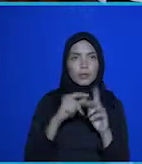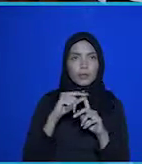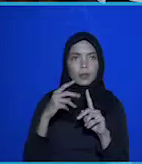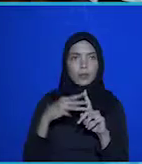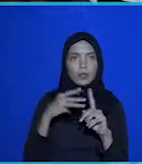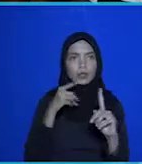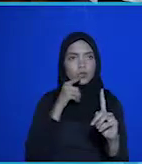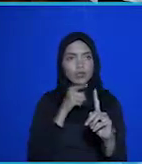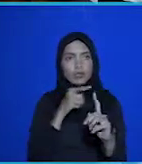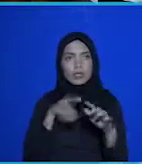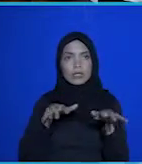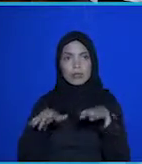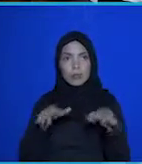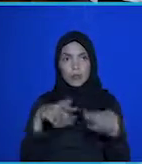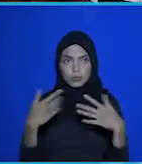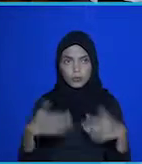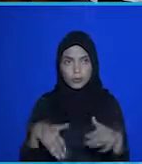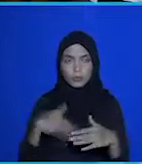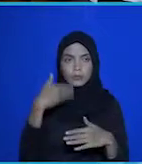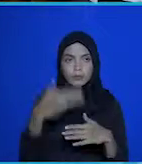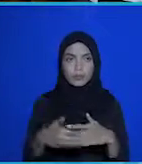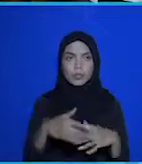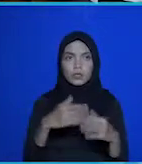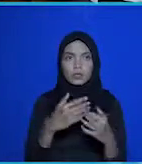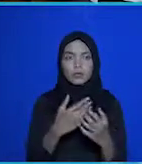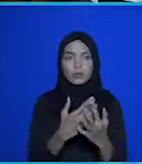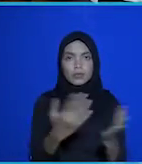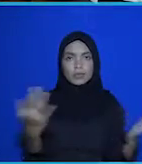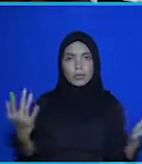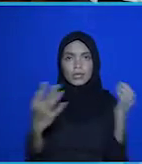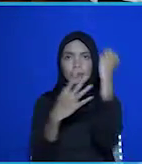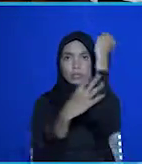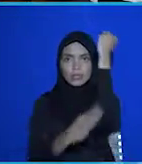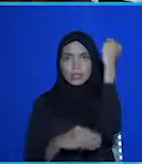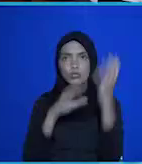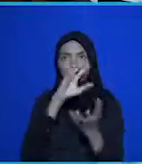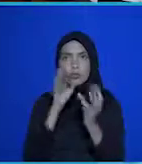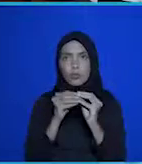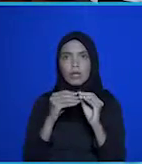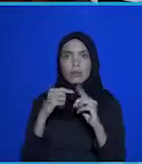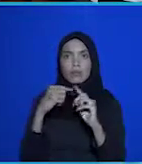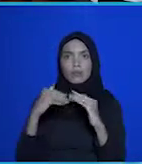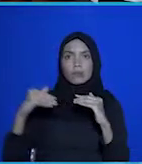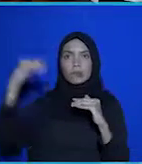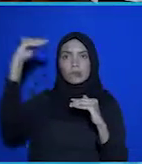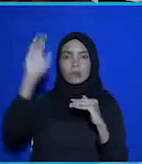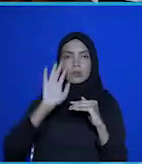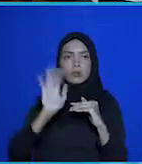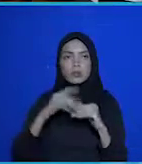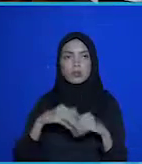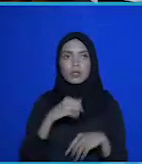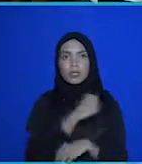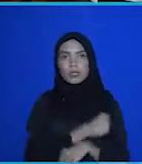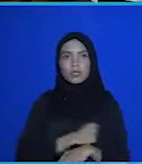pasca gempa itu jumlah masyarakat miskin di daerah sana itu tidak bertambah lagi. Nah, ini Kemensos punya tanggung